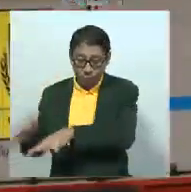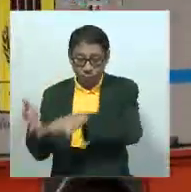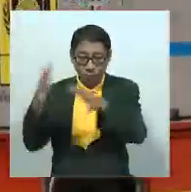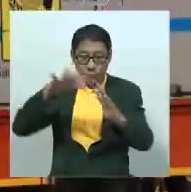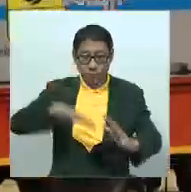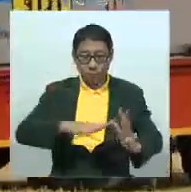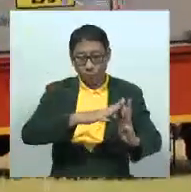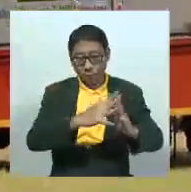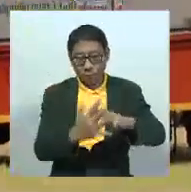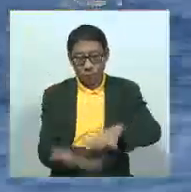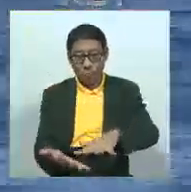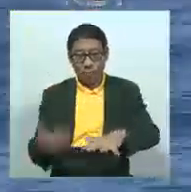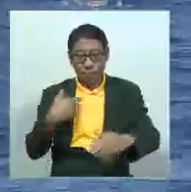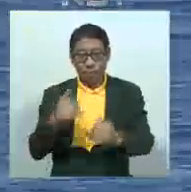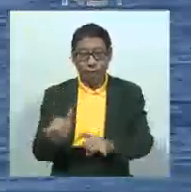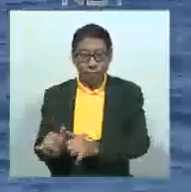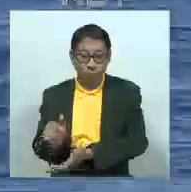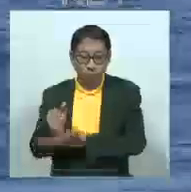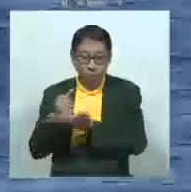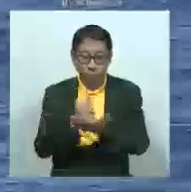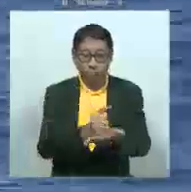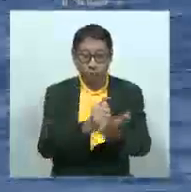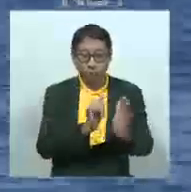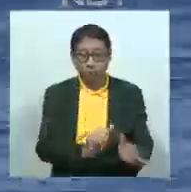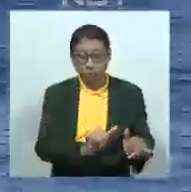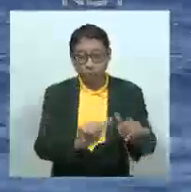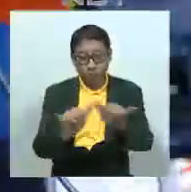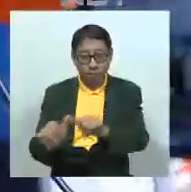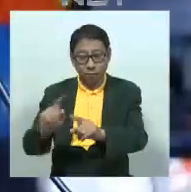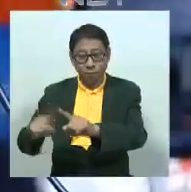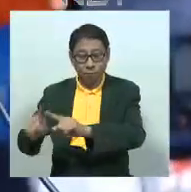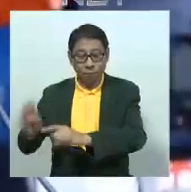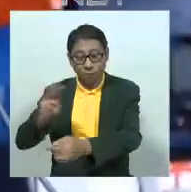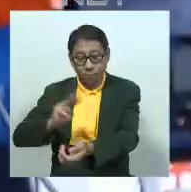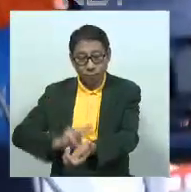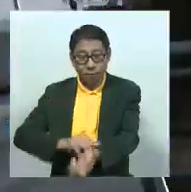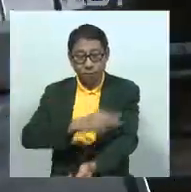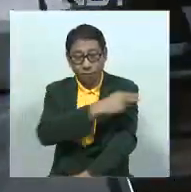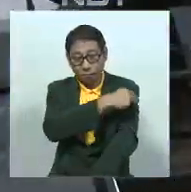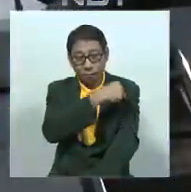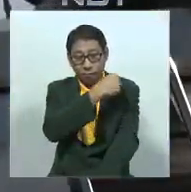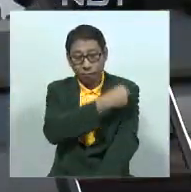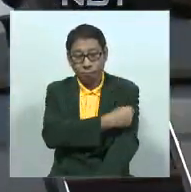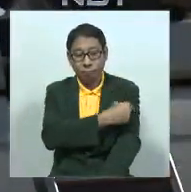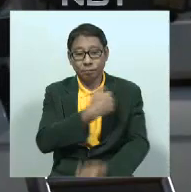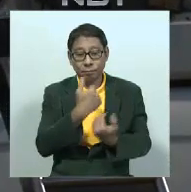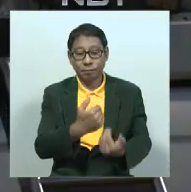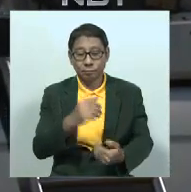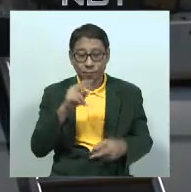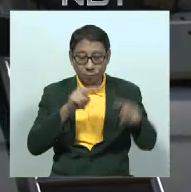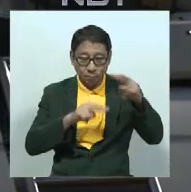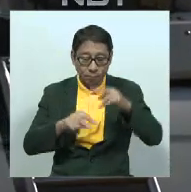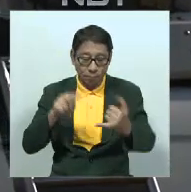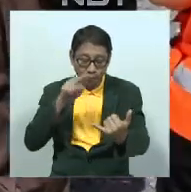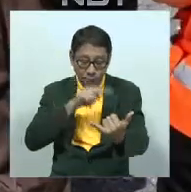องจากนั้นเข้าช่วยเหลือผู้อพยพโดยเชื่อมโยงกับสถานีทางการแพทย์และก็สาธารณสุขตลอดจนพิสูจน์อั